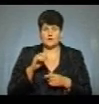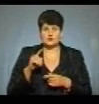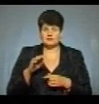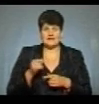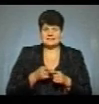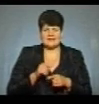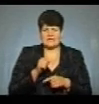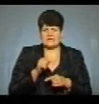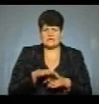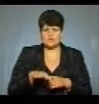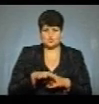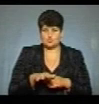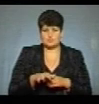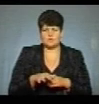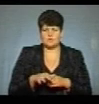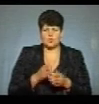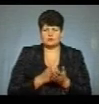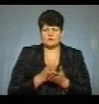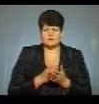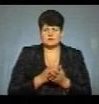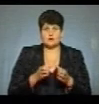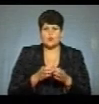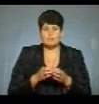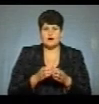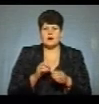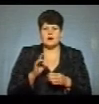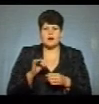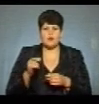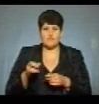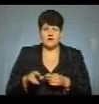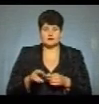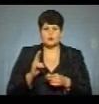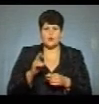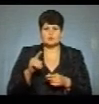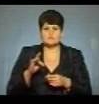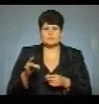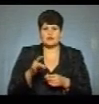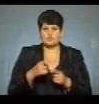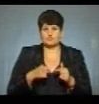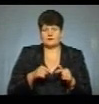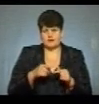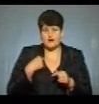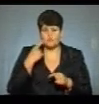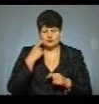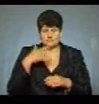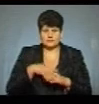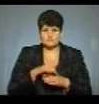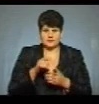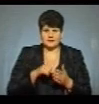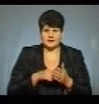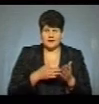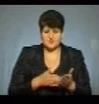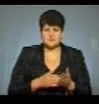зона обслуговування. Там групи реагування патрульної поліції, це підпорядковані Козівському райвідділу. Я почув запитання, тобто